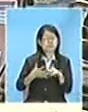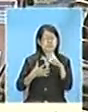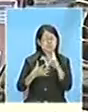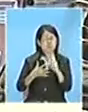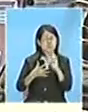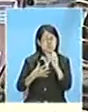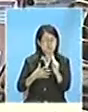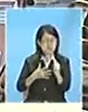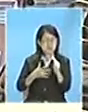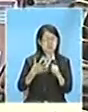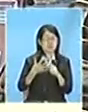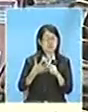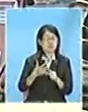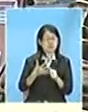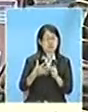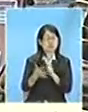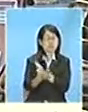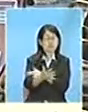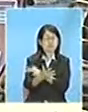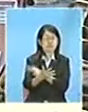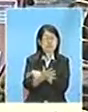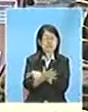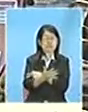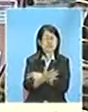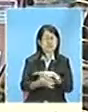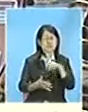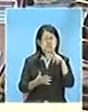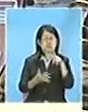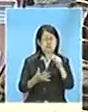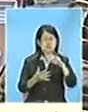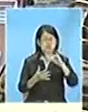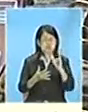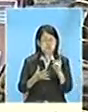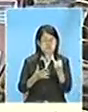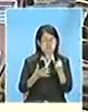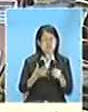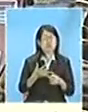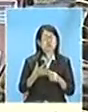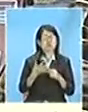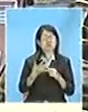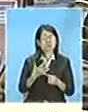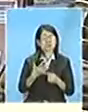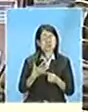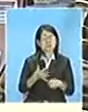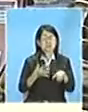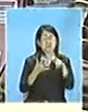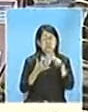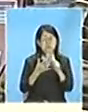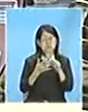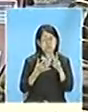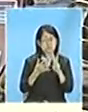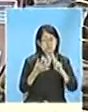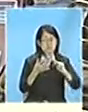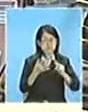ทธิ์ศาสดาจารย์เกียรติคุณตรึงใจบูรณะสมภพนายตวงอันทชั